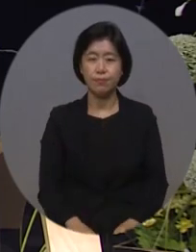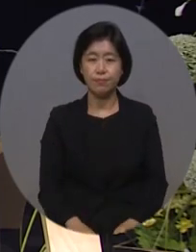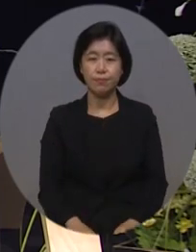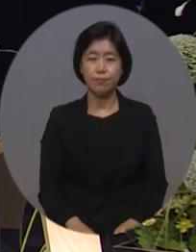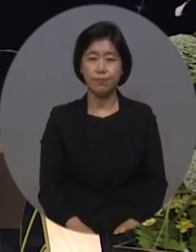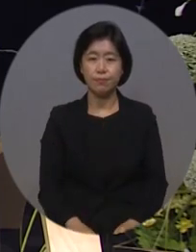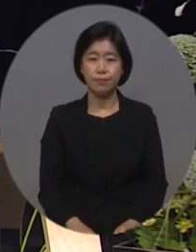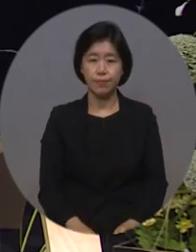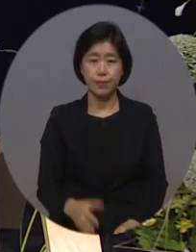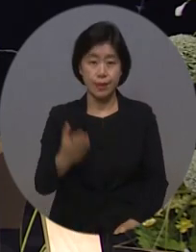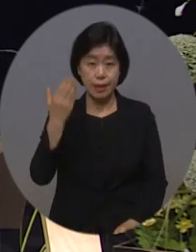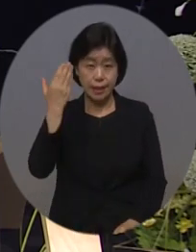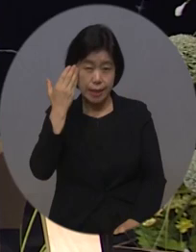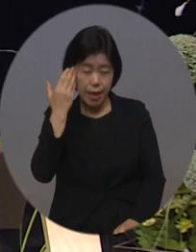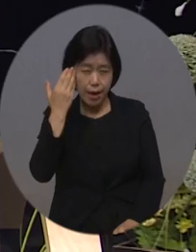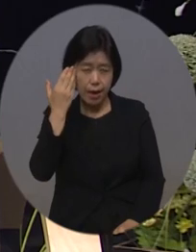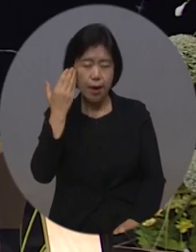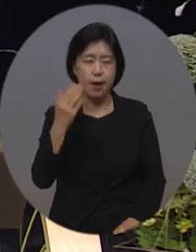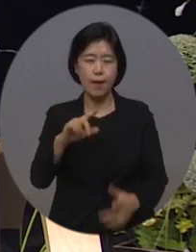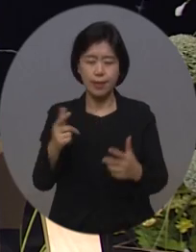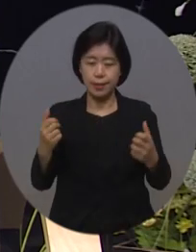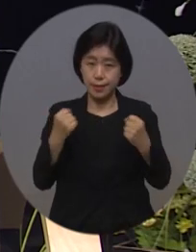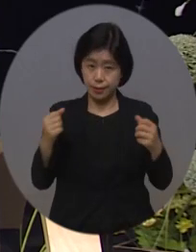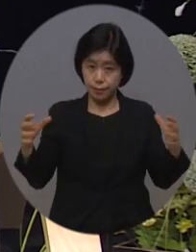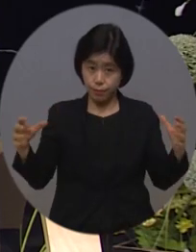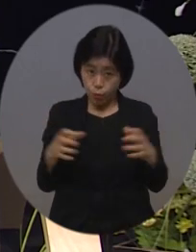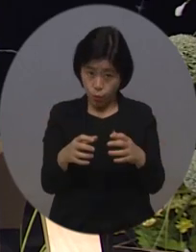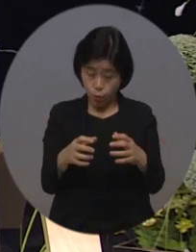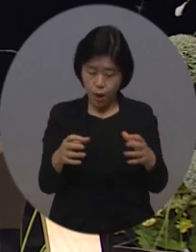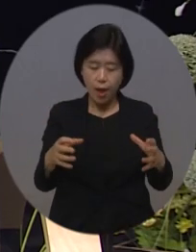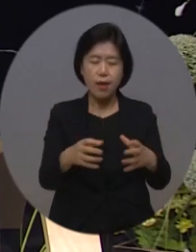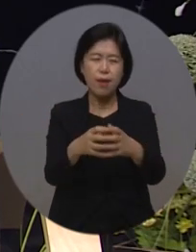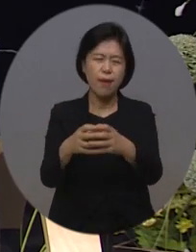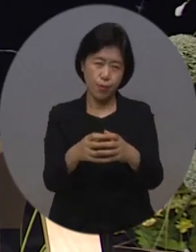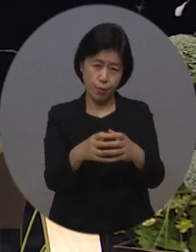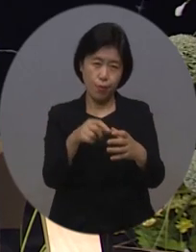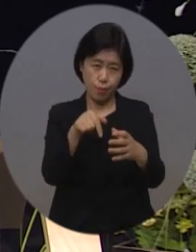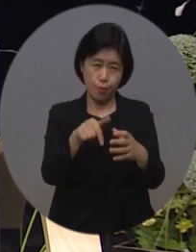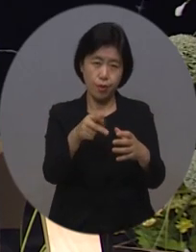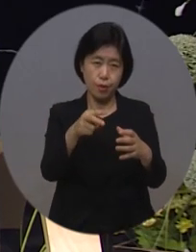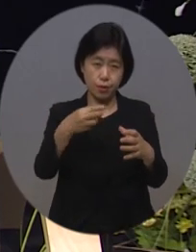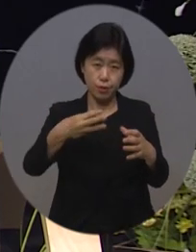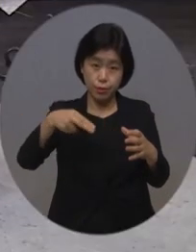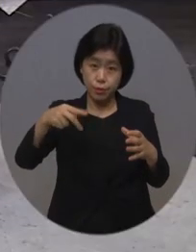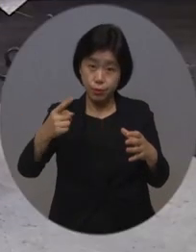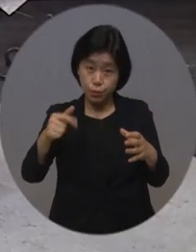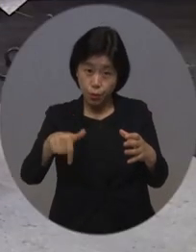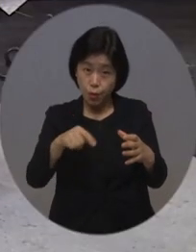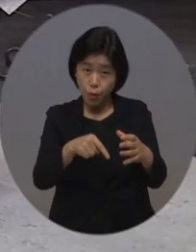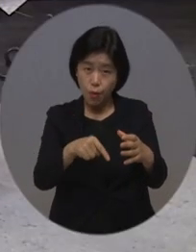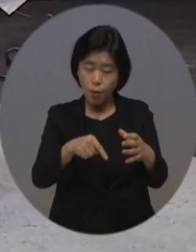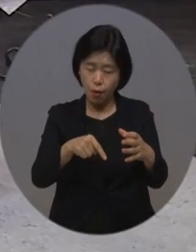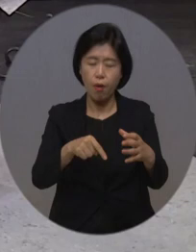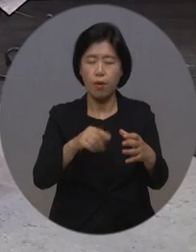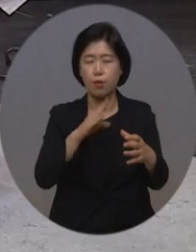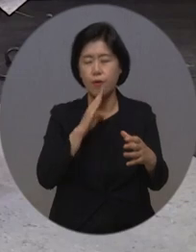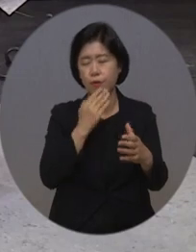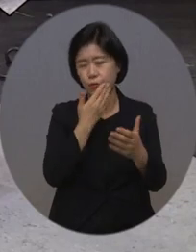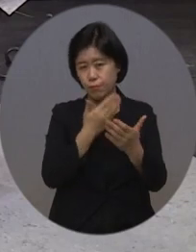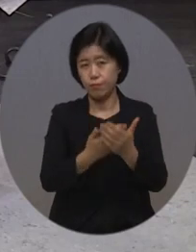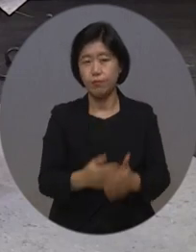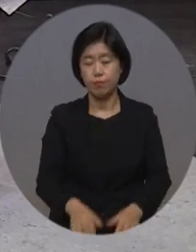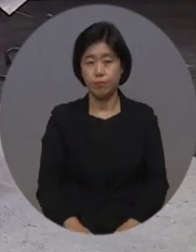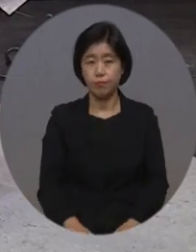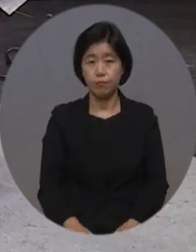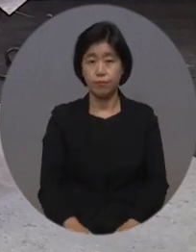지혜와 체온을 합하던 그들에게 결속은 신앙 이상이었을 것입니다. 인류는 이 결속을